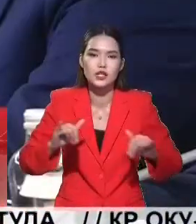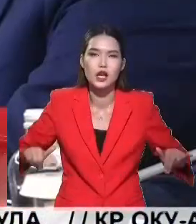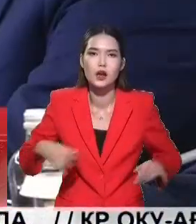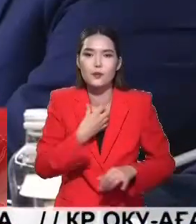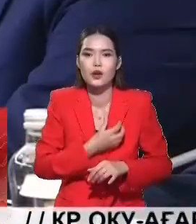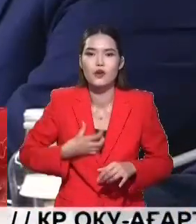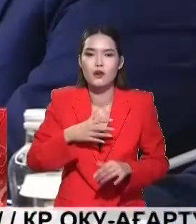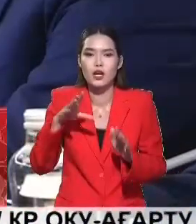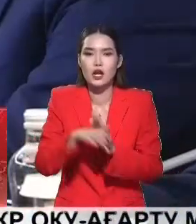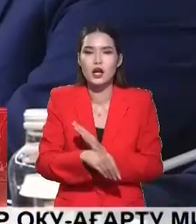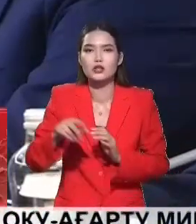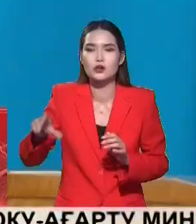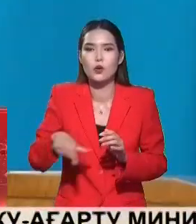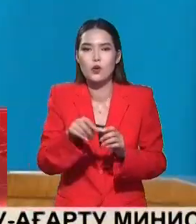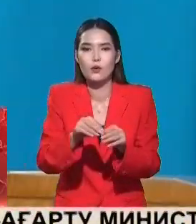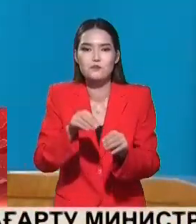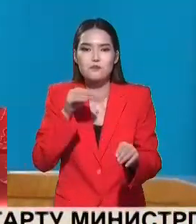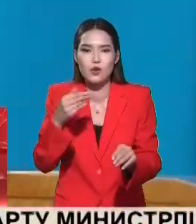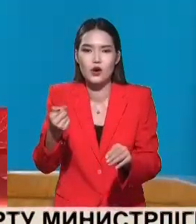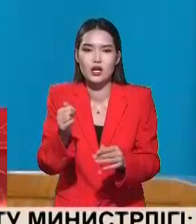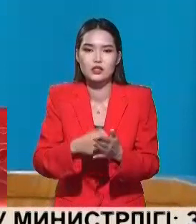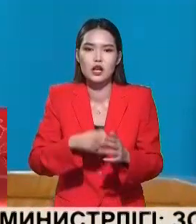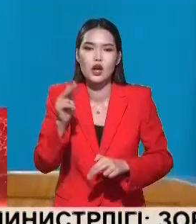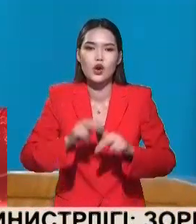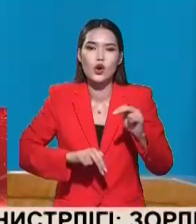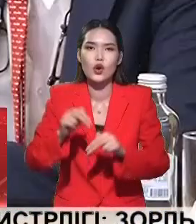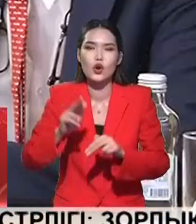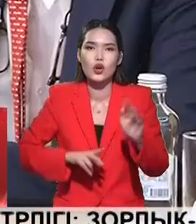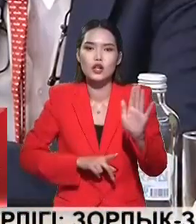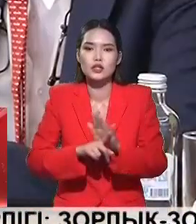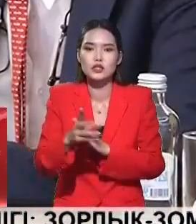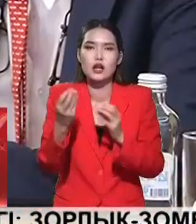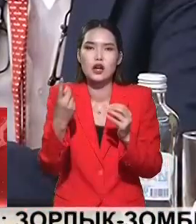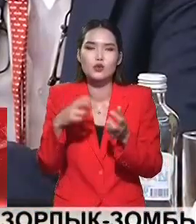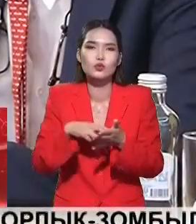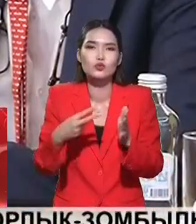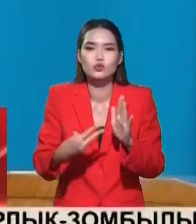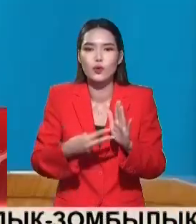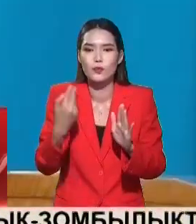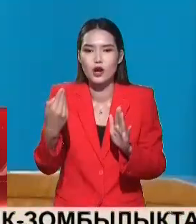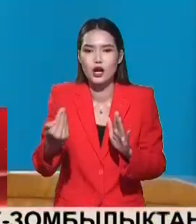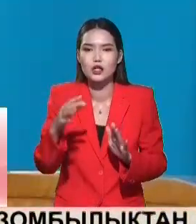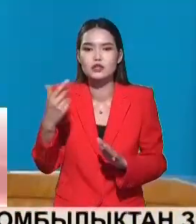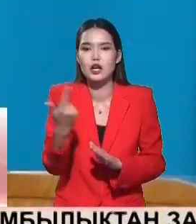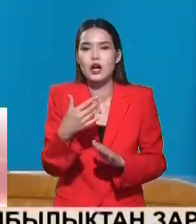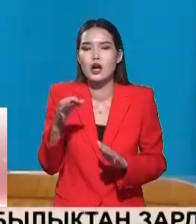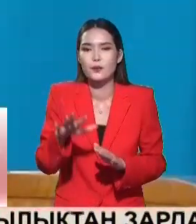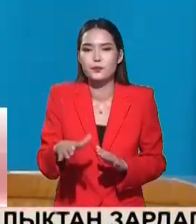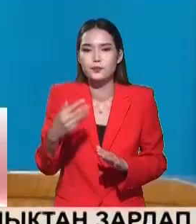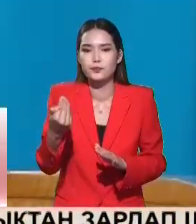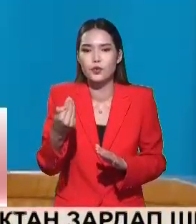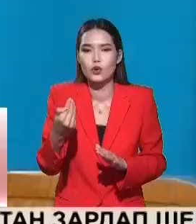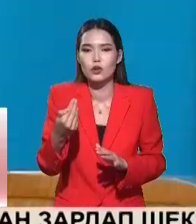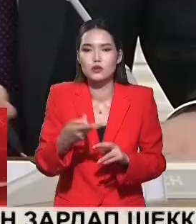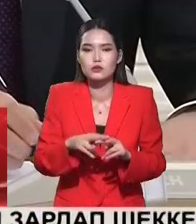бірі көлік инфрақұрылымының нашарлығы. Құрылысы аяқталмай жатқан тағы бірнеше жоба бар. Бұлар Атырау Астрахан,